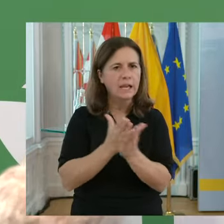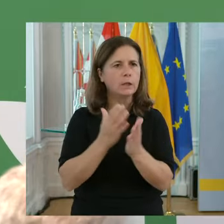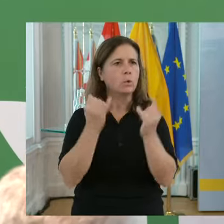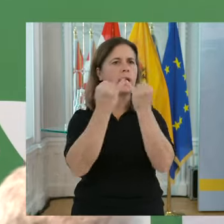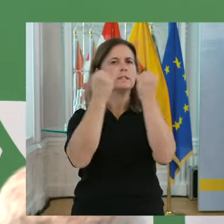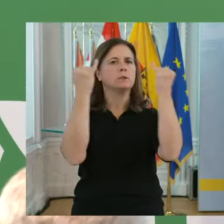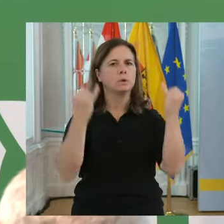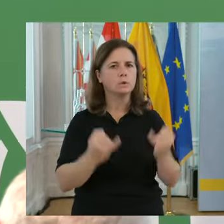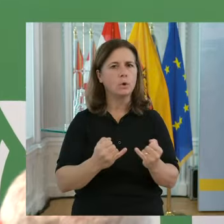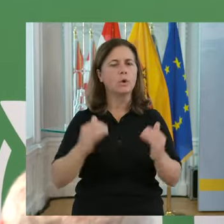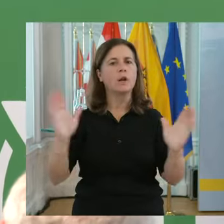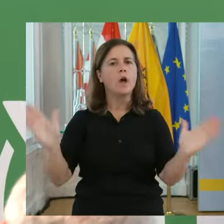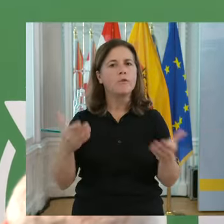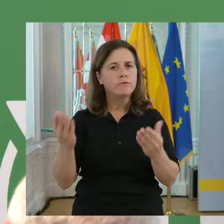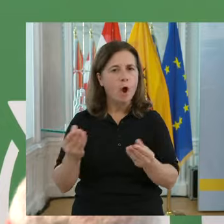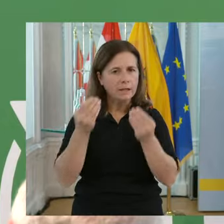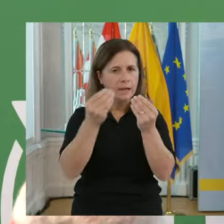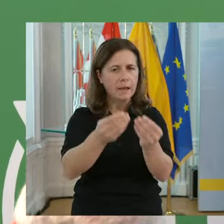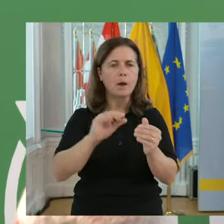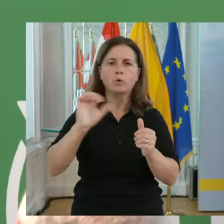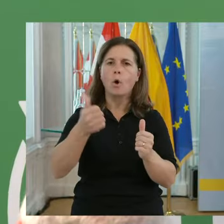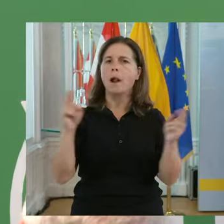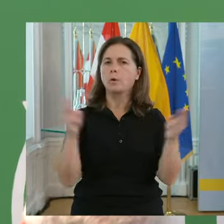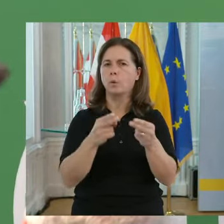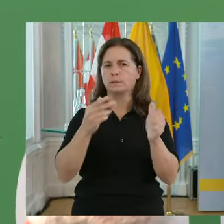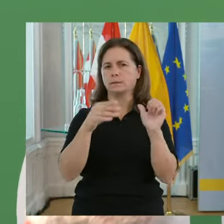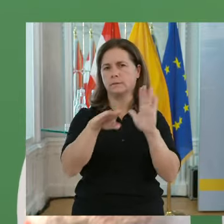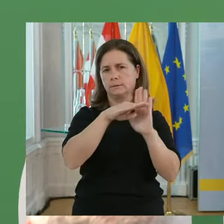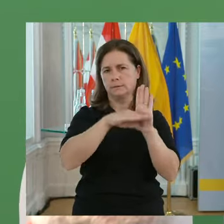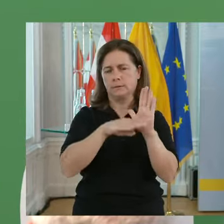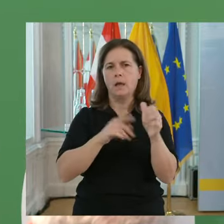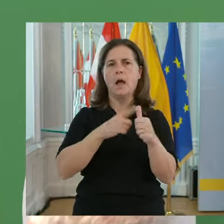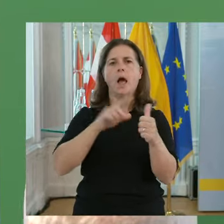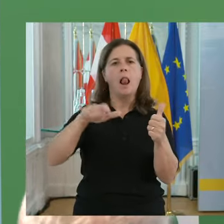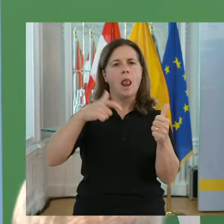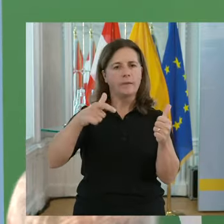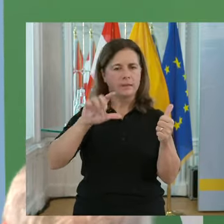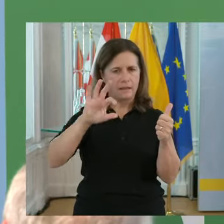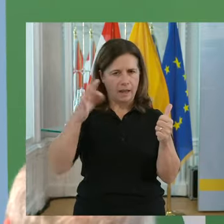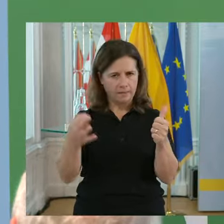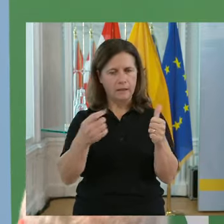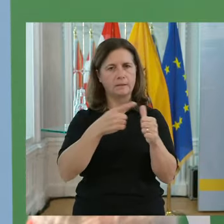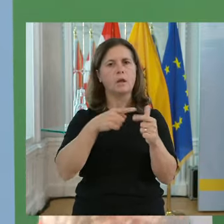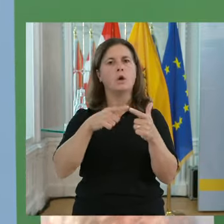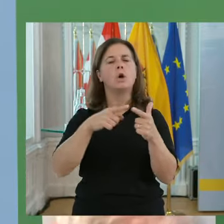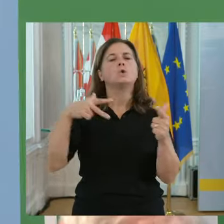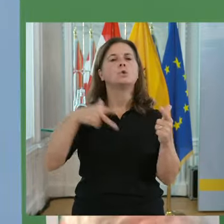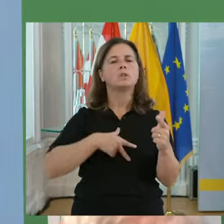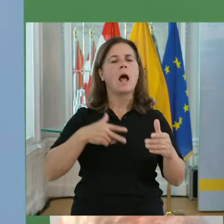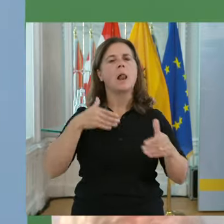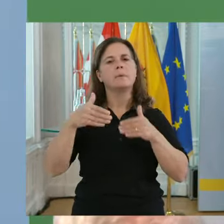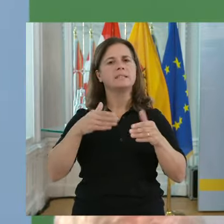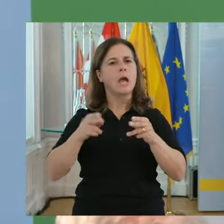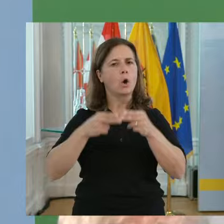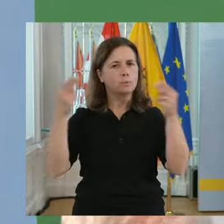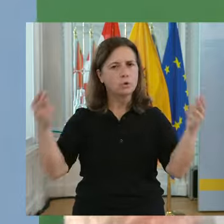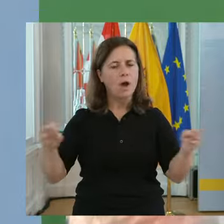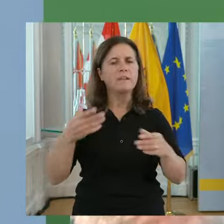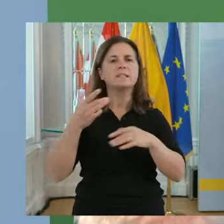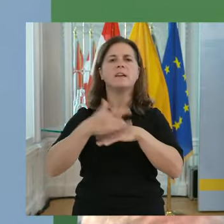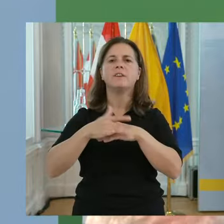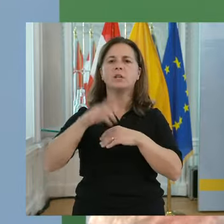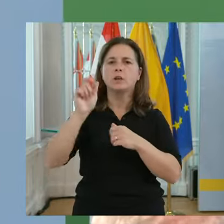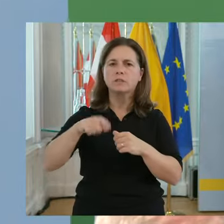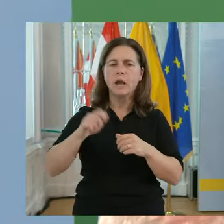Institutionen, die Fördergeber. Ich darf sie noch mal kurz anführen. Das Land Kärnten, wir haben schon gehört, das Sozialministerium Service, die Wirtschaftskammer,